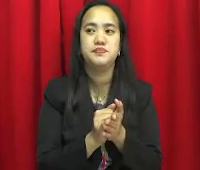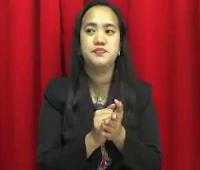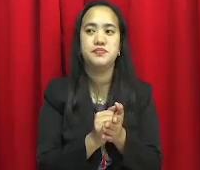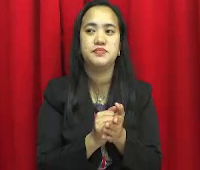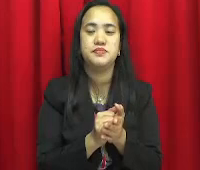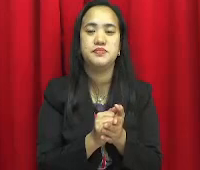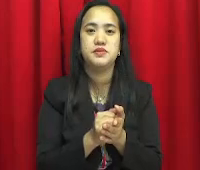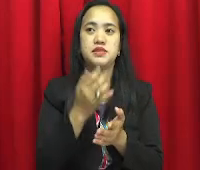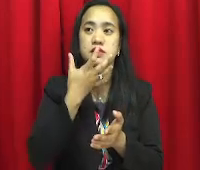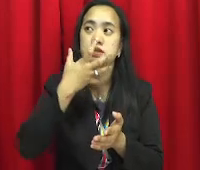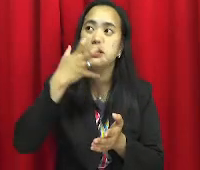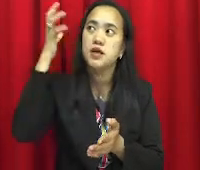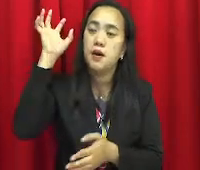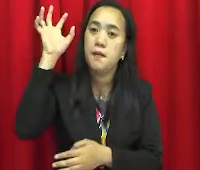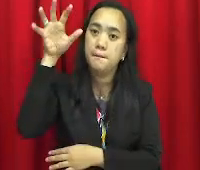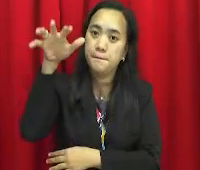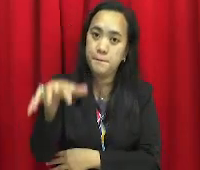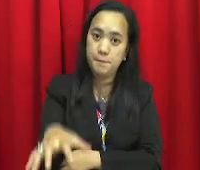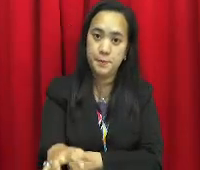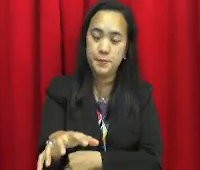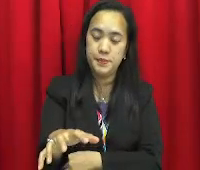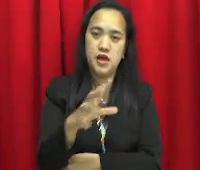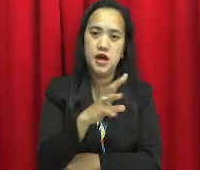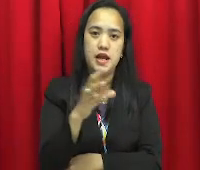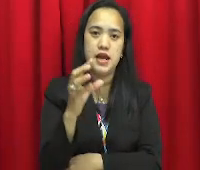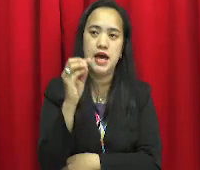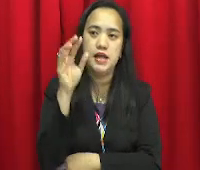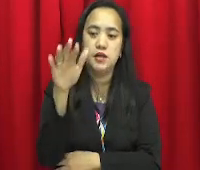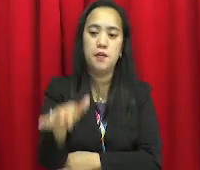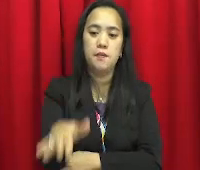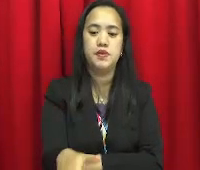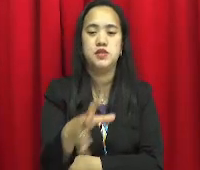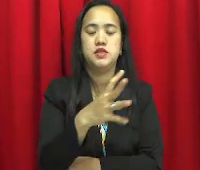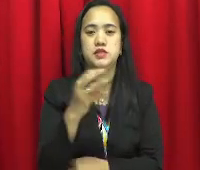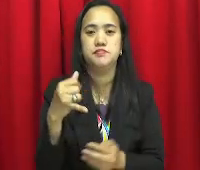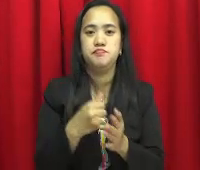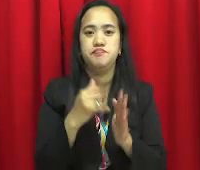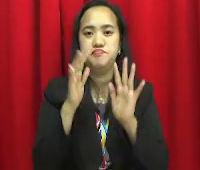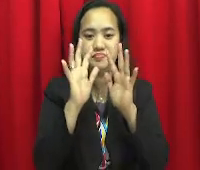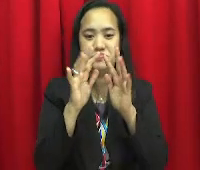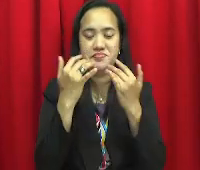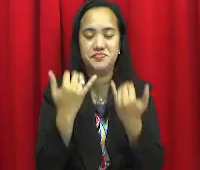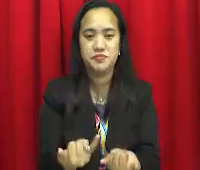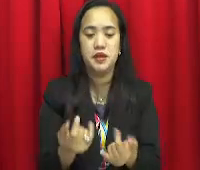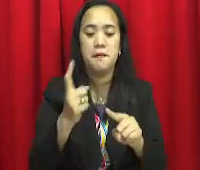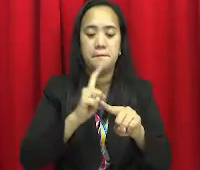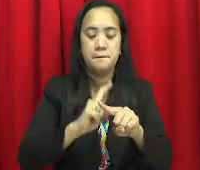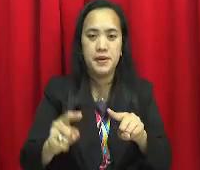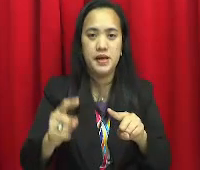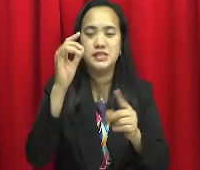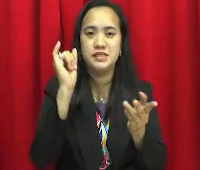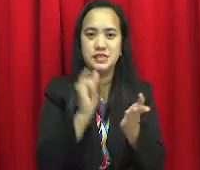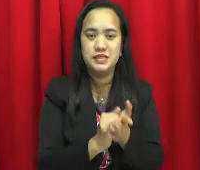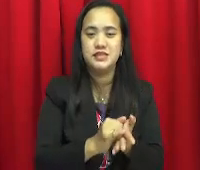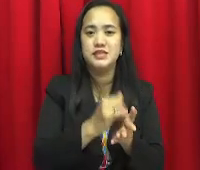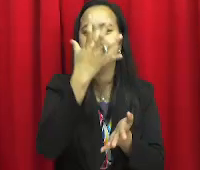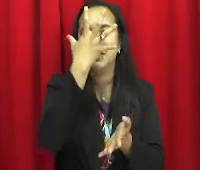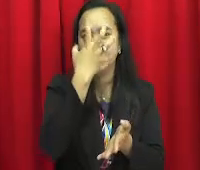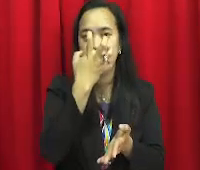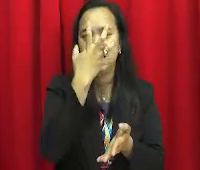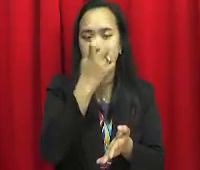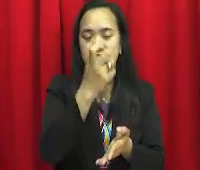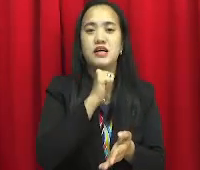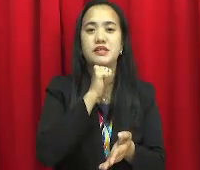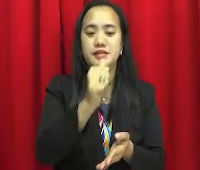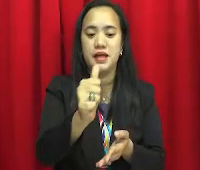Anger. Yes, oh. Tama. Huwag sinabi yung wag mong palubugan ng araw ang pera mo. Hindi. Anger ang wag palubugan. Bakit? Yes.